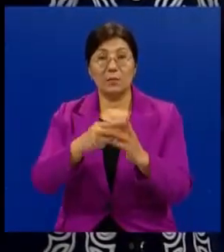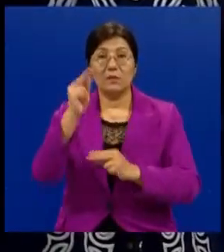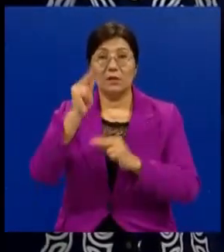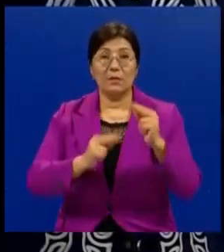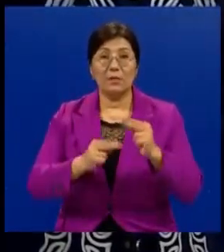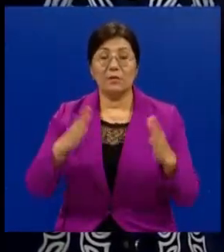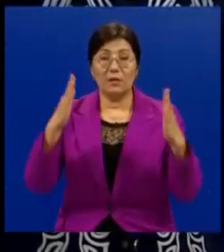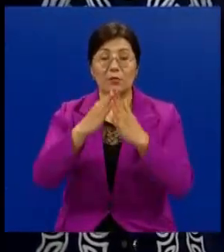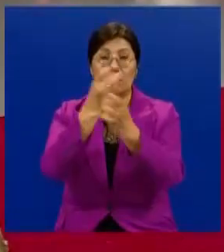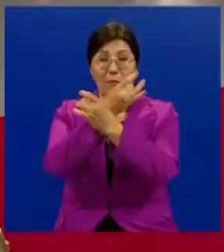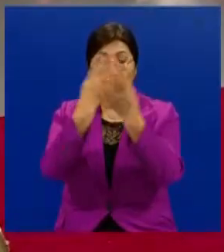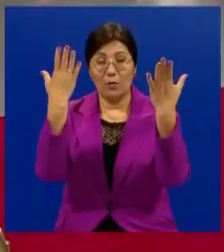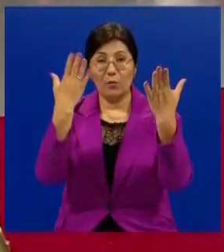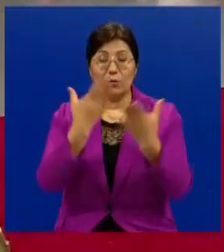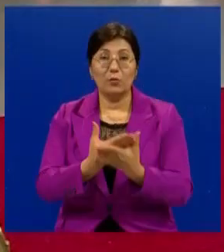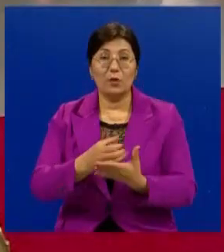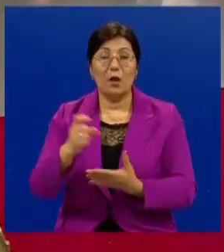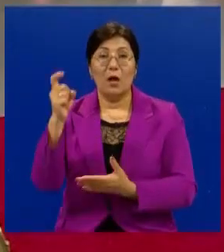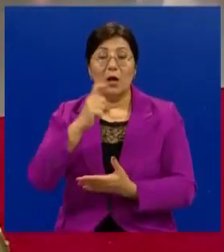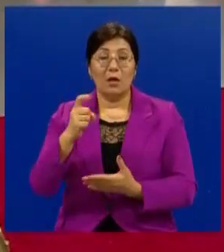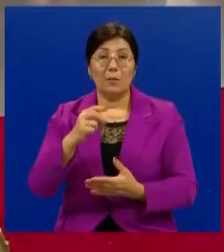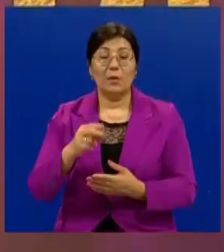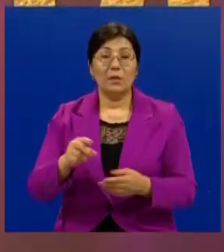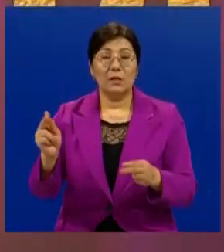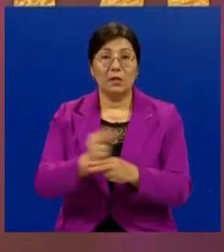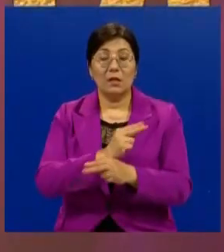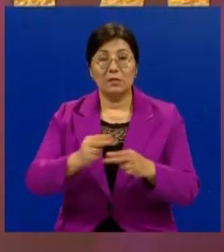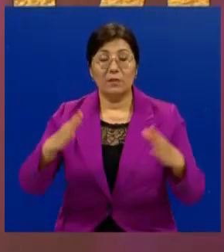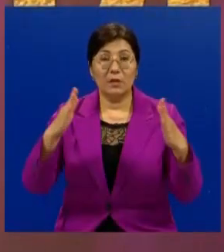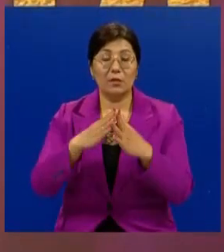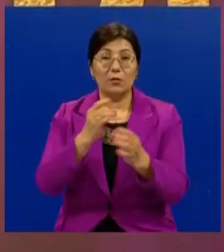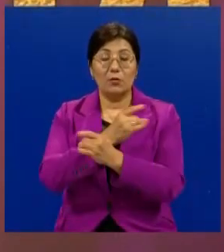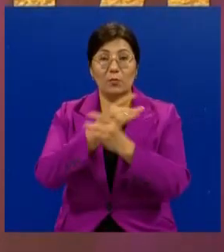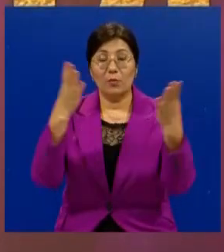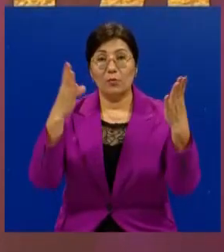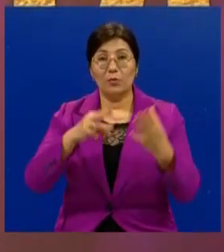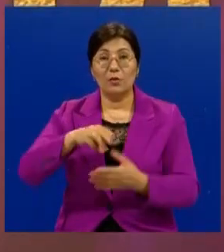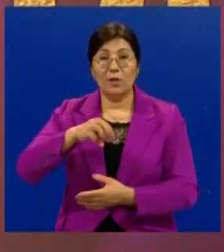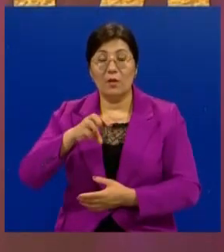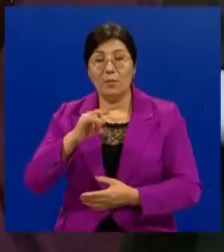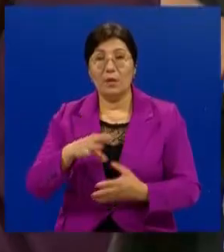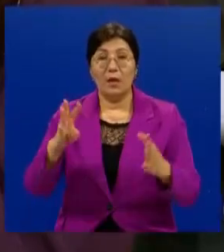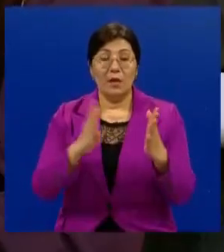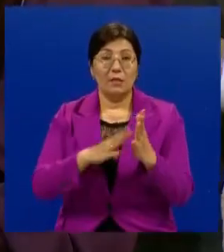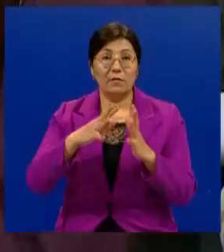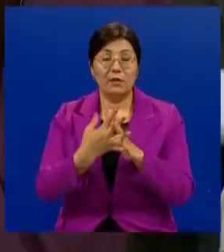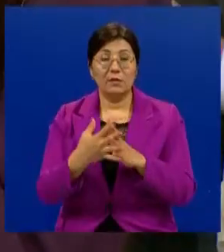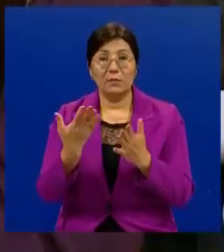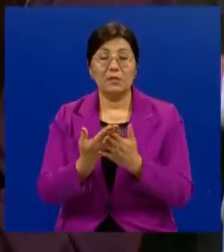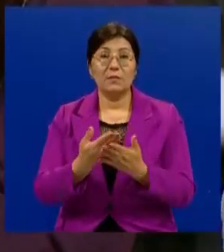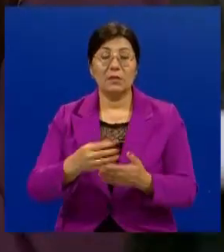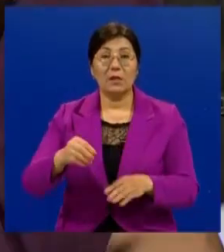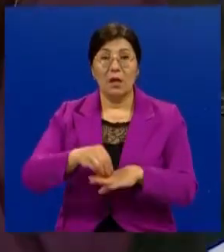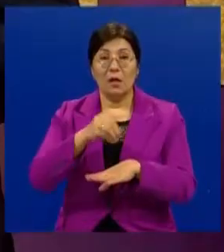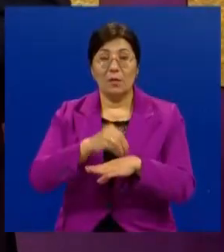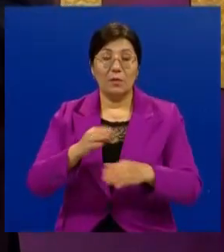Дома культуры в Храмтау, капитальный ремонт Тимирского дома культуры и 9 сельских клубов. Поздравительную речь аким области продолжил